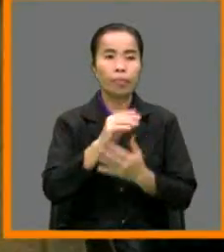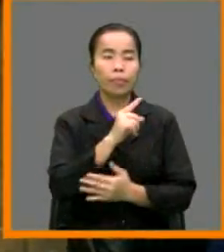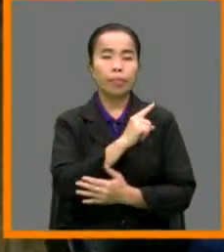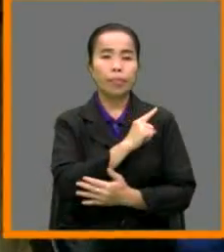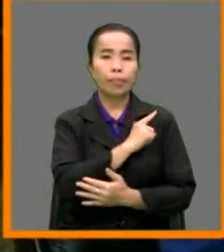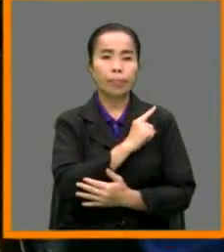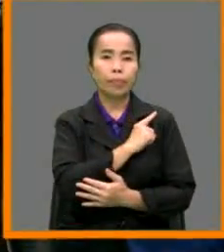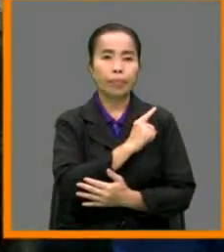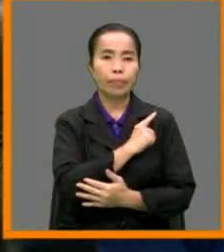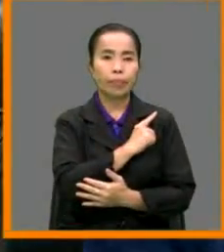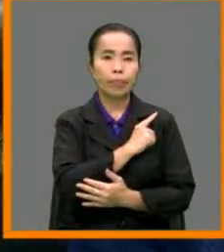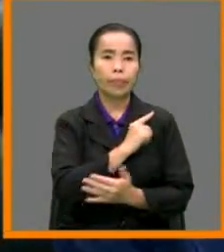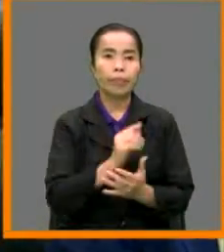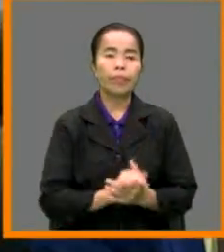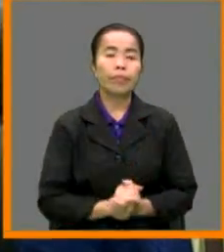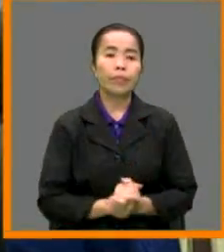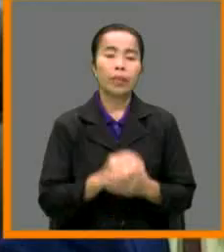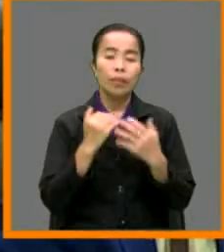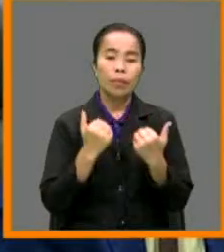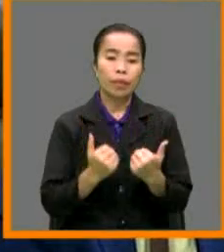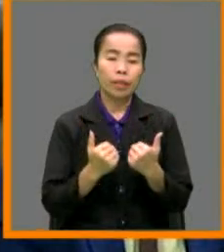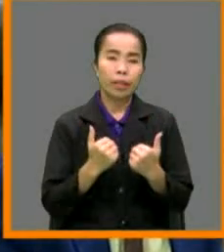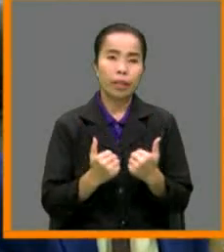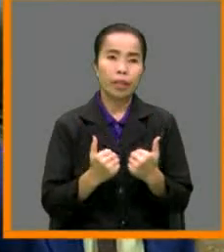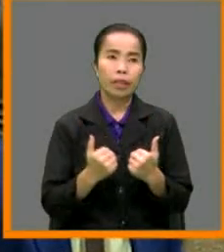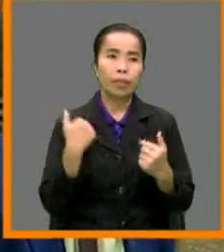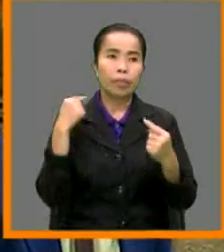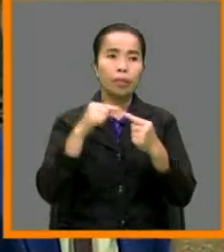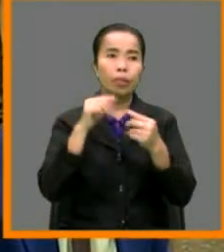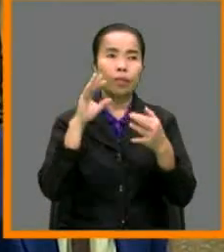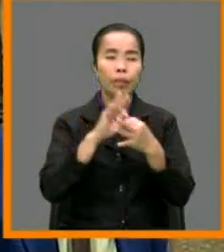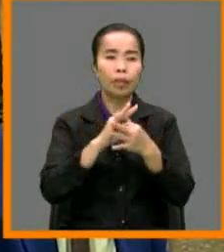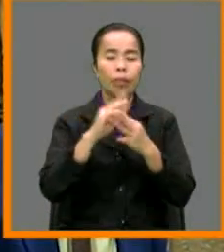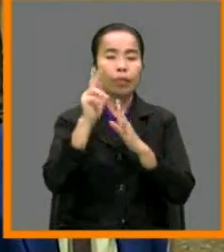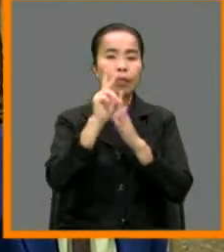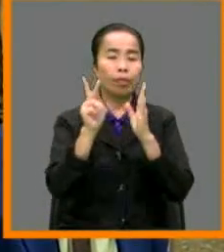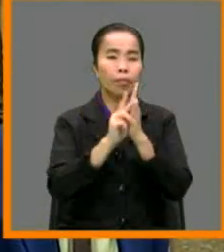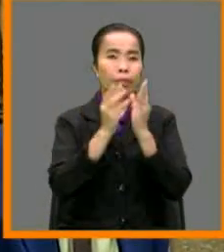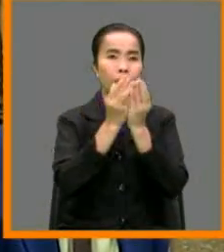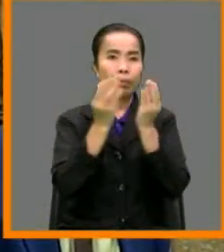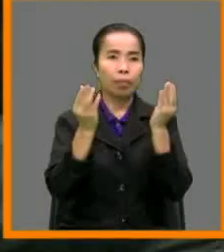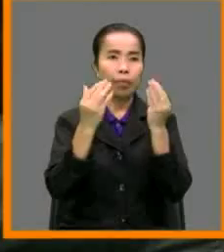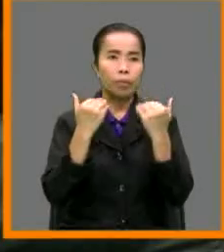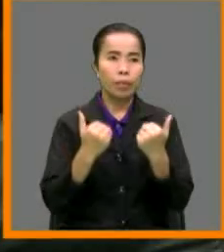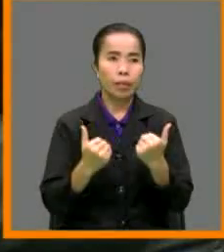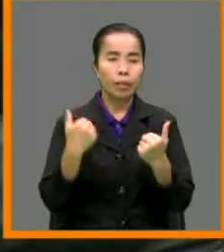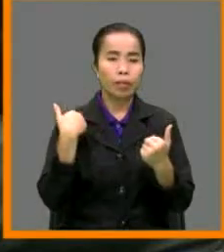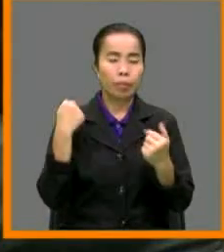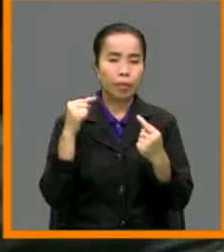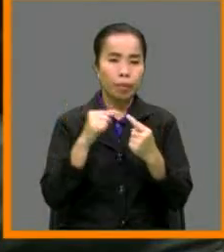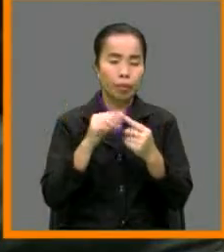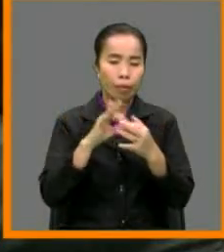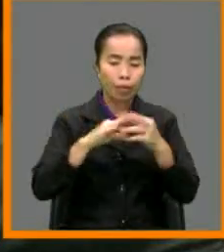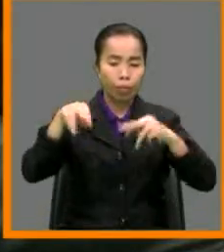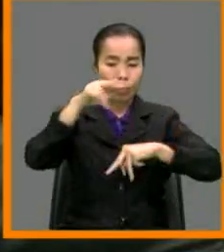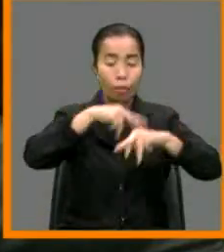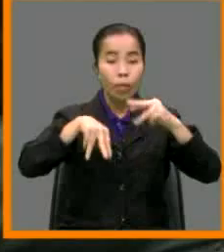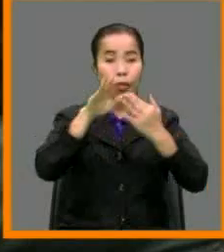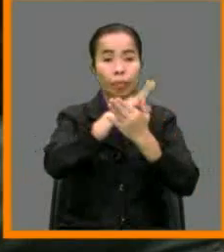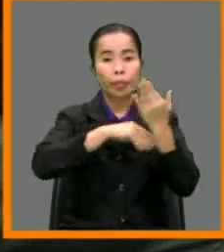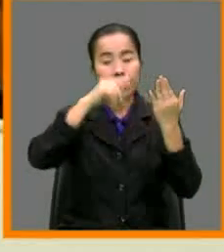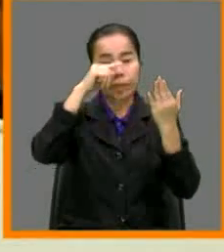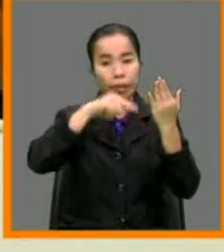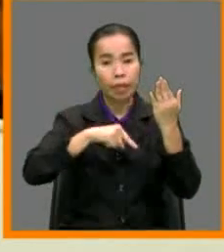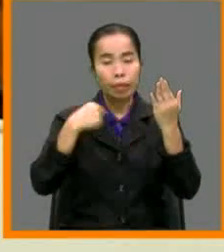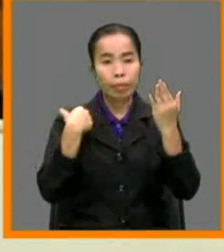ทยทั้งประเทศไว้วันนี้จะเป็นรัฐธรรมนูญฉบับที่สามารถจัดระเบียบการปกครองของประเทศให้เข้าที่เข้าท